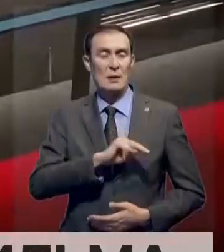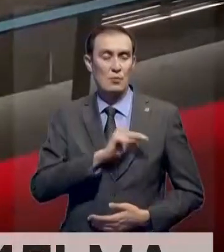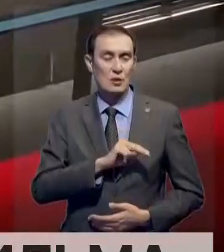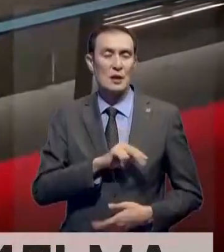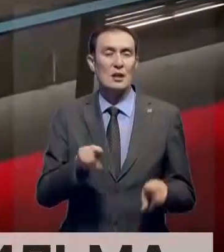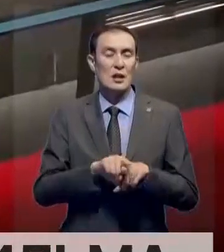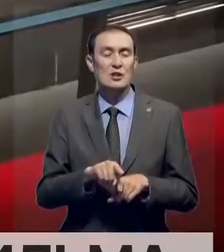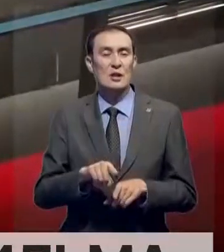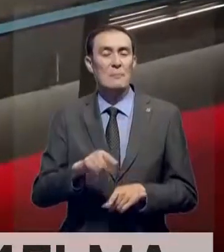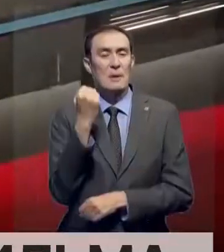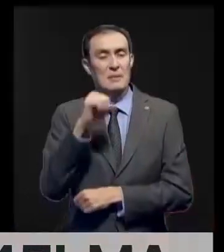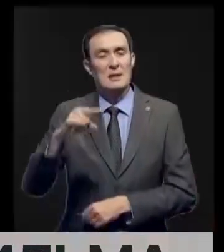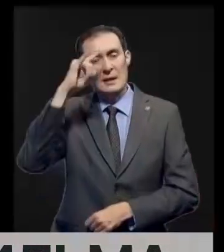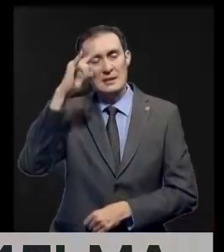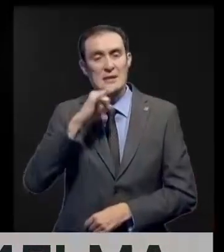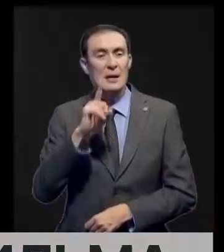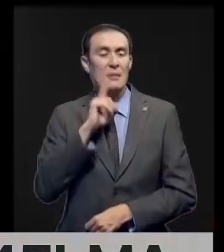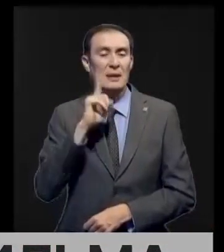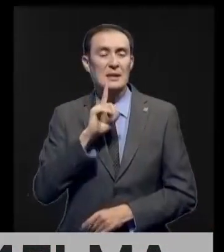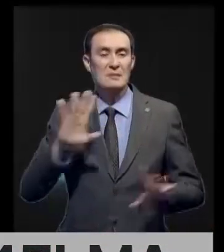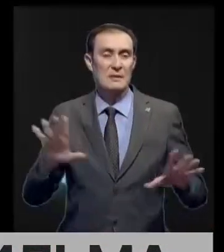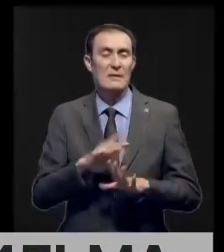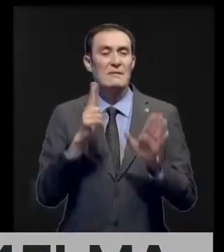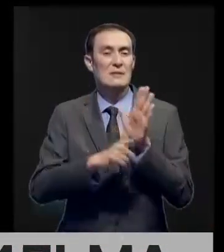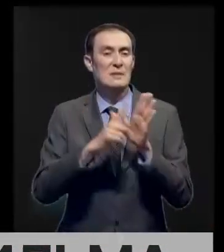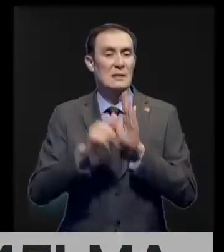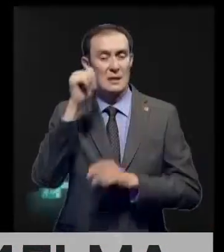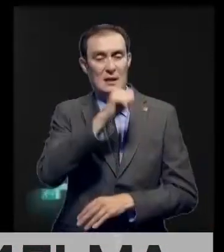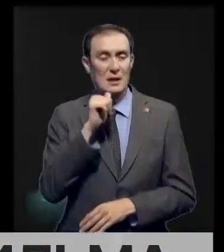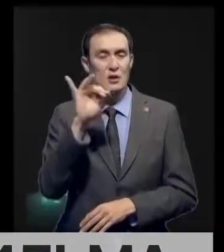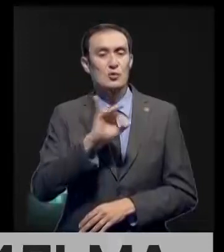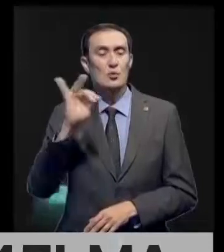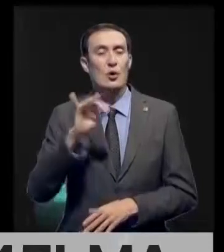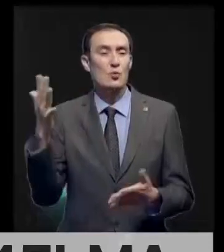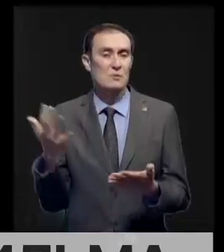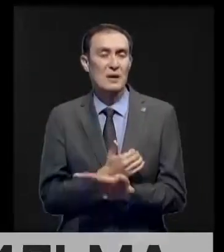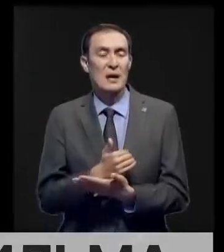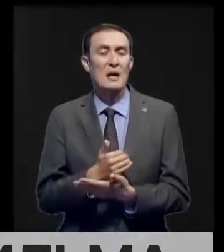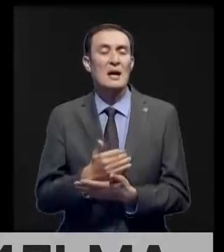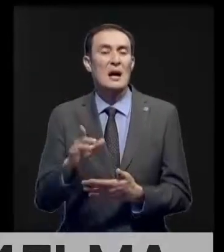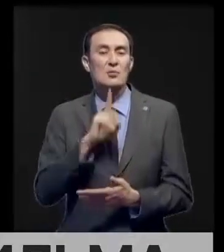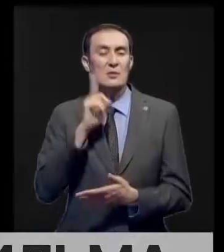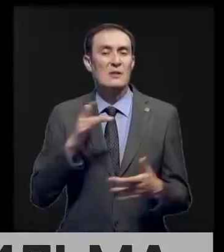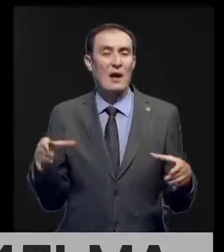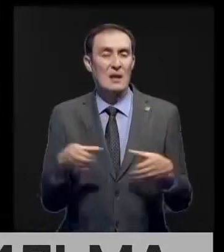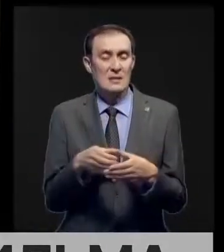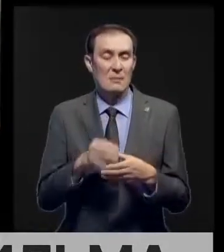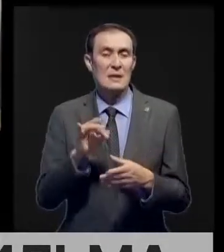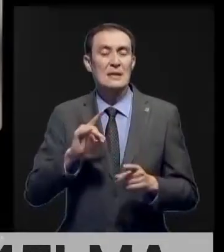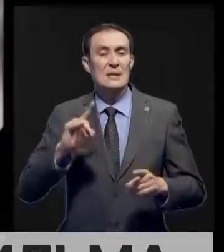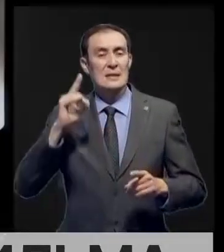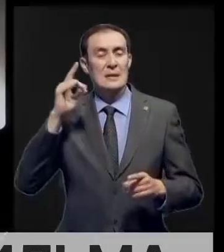также триумфе молодых казахских исполнителей 70-х. История успеха небольшого студенческого ансамбля и смысл